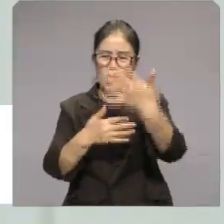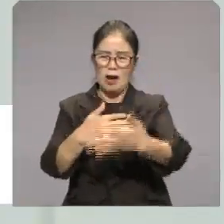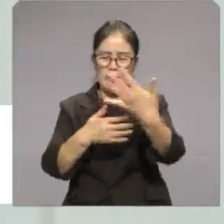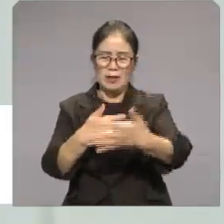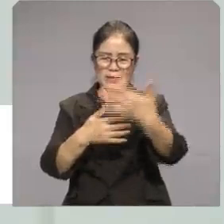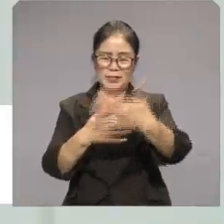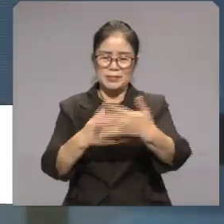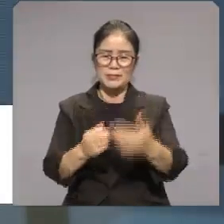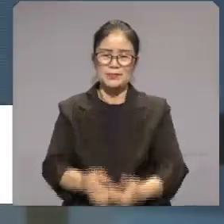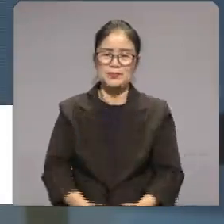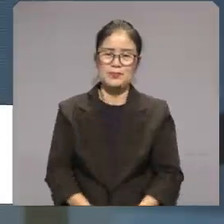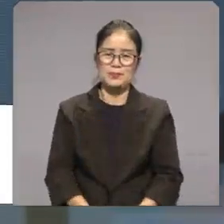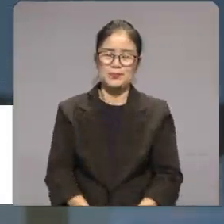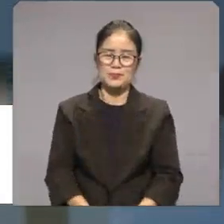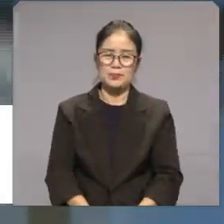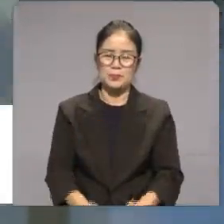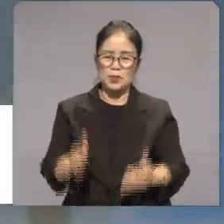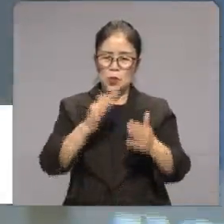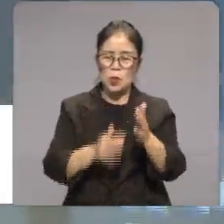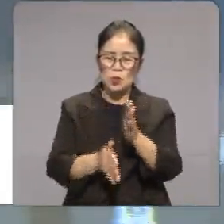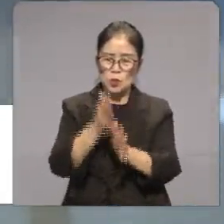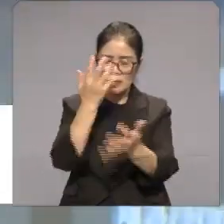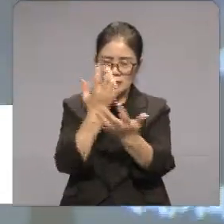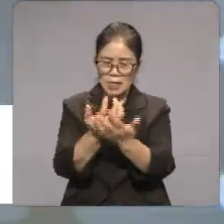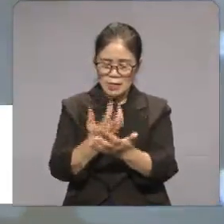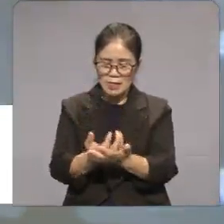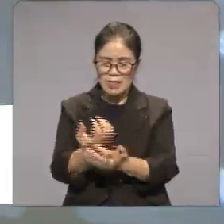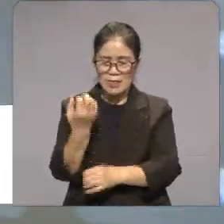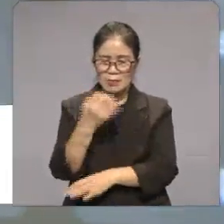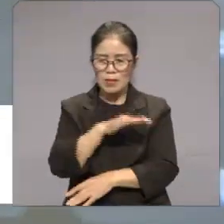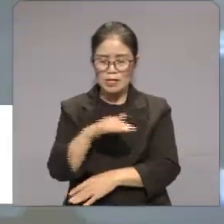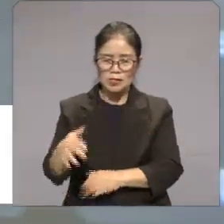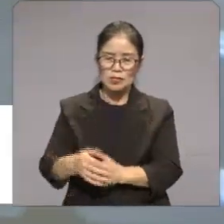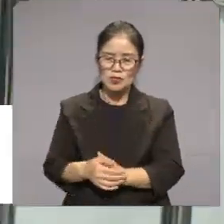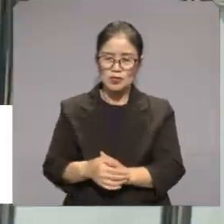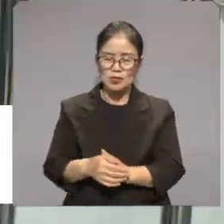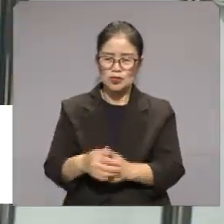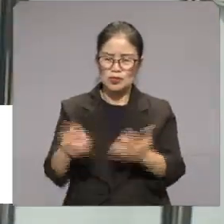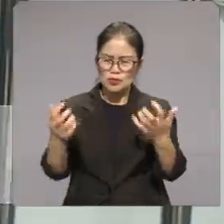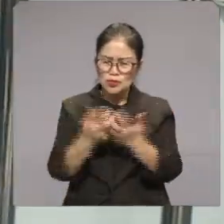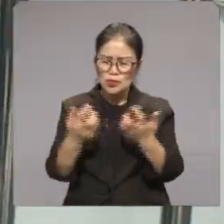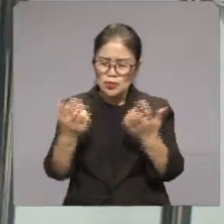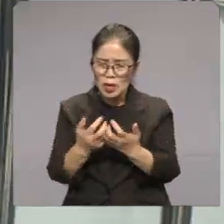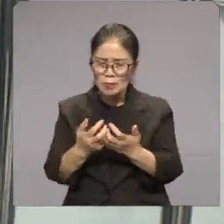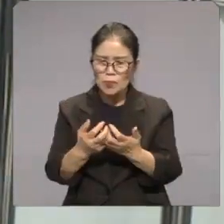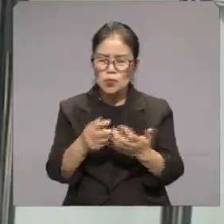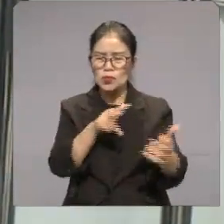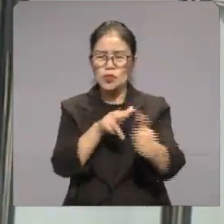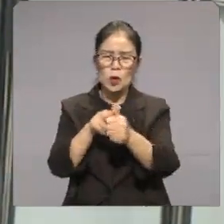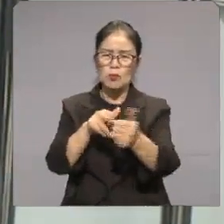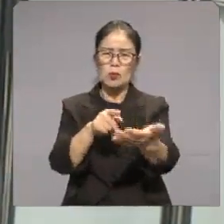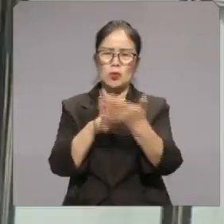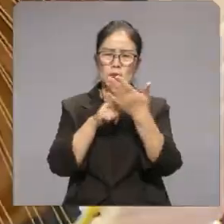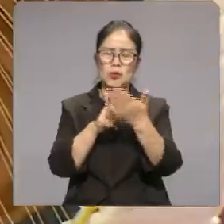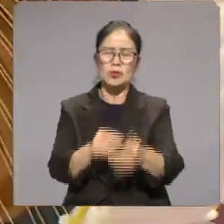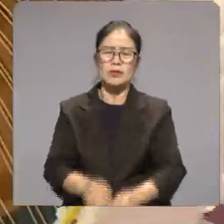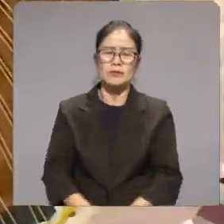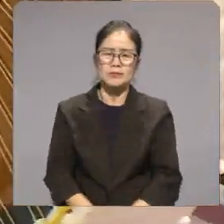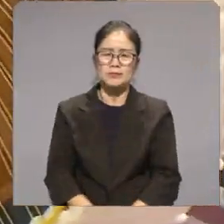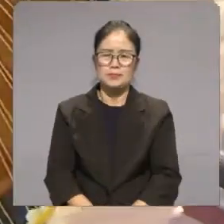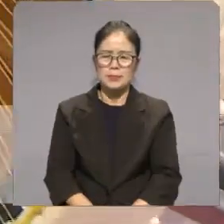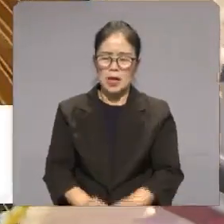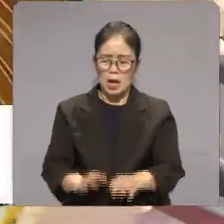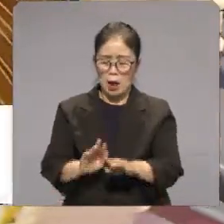나타납니다. 공공 도시 데이터를 기반으로 한 역 혼잡도 등 정보가 표시됩니다.